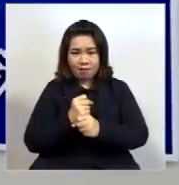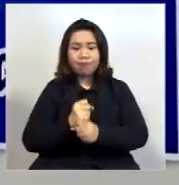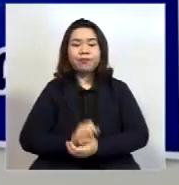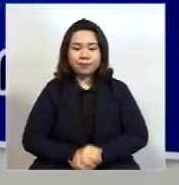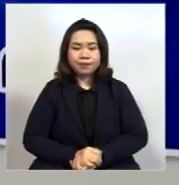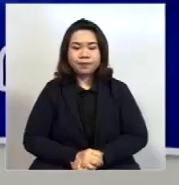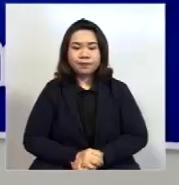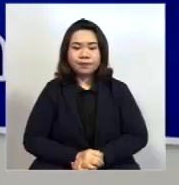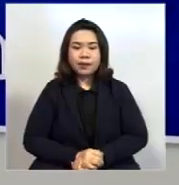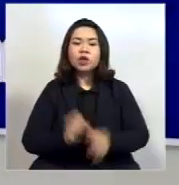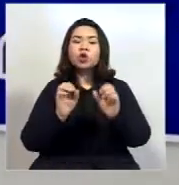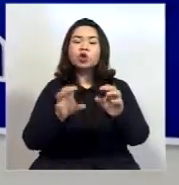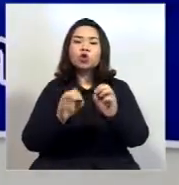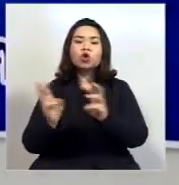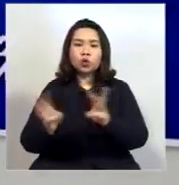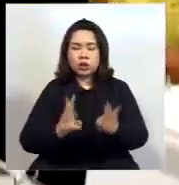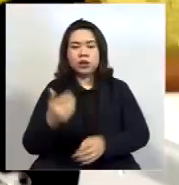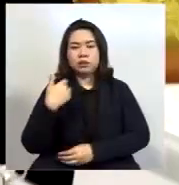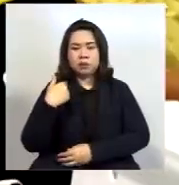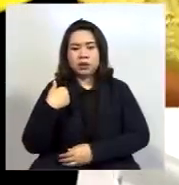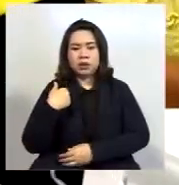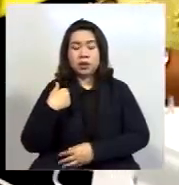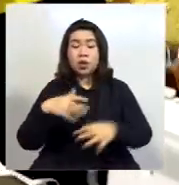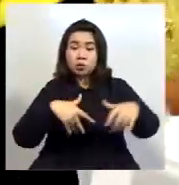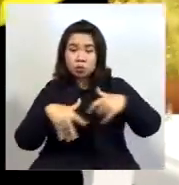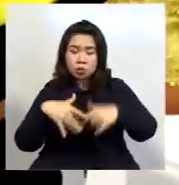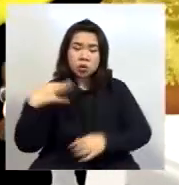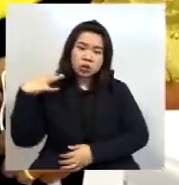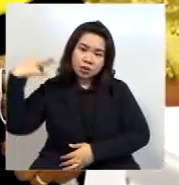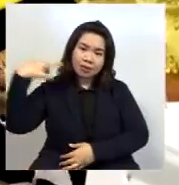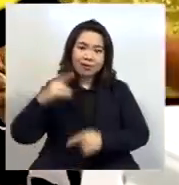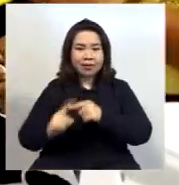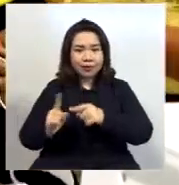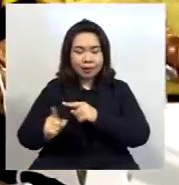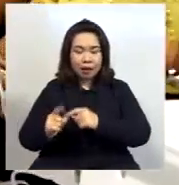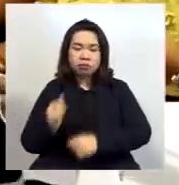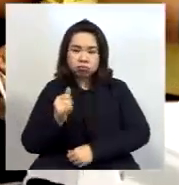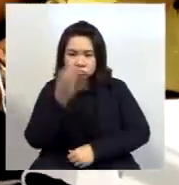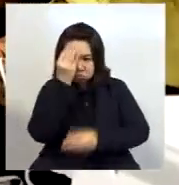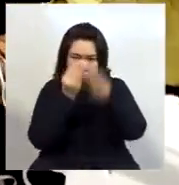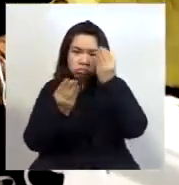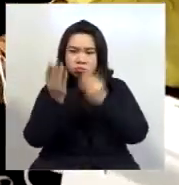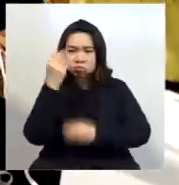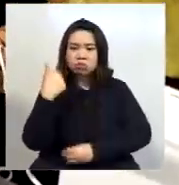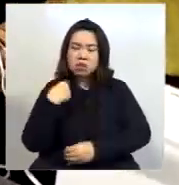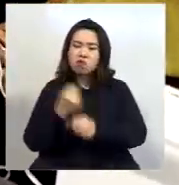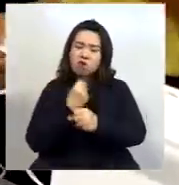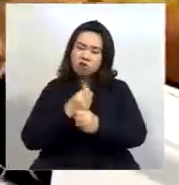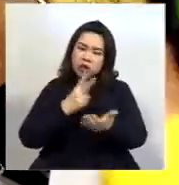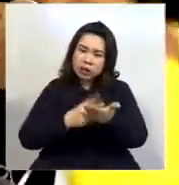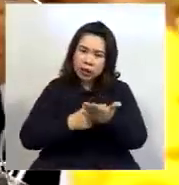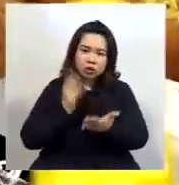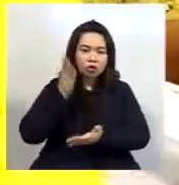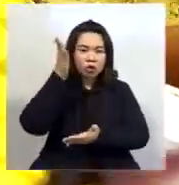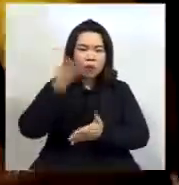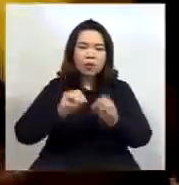นี่นะคะมาสอนกันทำแบบนี้มีประชาชนมีจิตอาสาในพื้นที่เนี่ยเข้ามาร่วมเรียนรู้นะคะจะได้ไปช่วยขยายผ